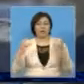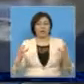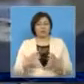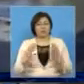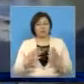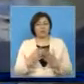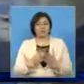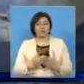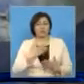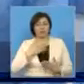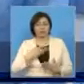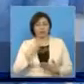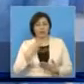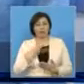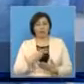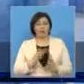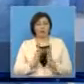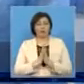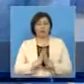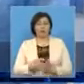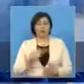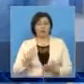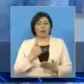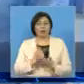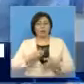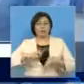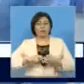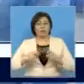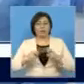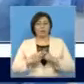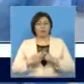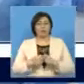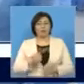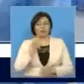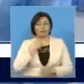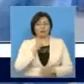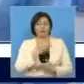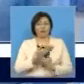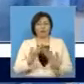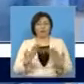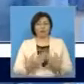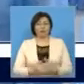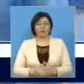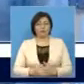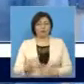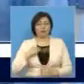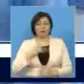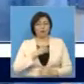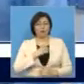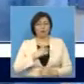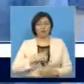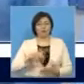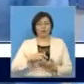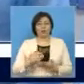шараларына селқос қарамауын сұрапты. Әрине, басты мәселе бұл жерде енді жасыратын жоқ, мына өзіміздің жерлестерімізге